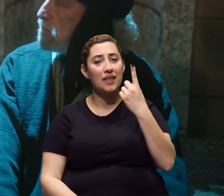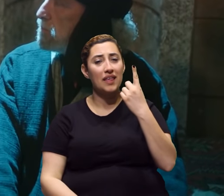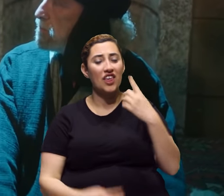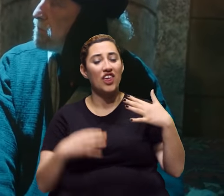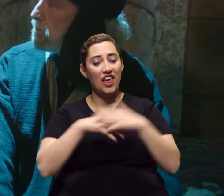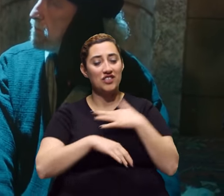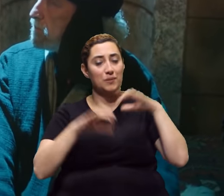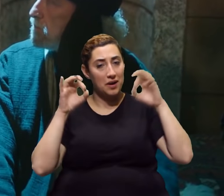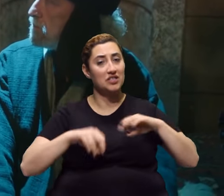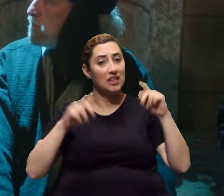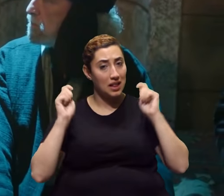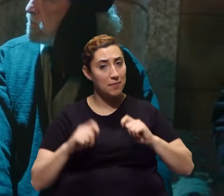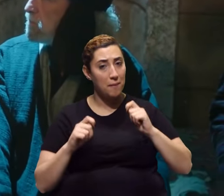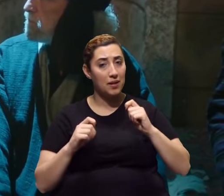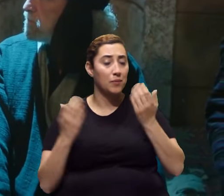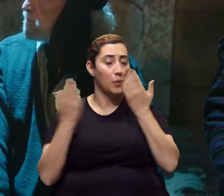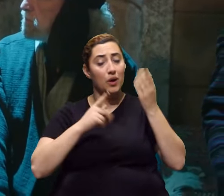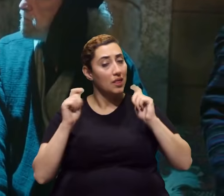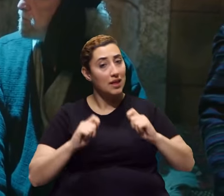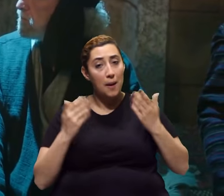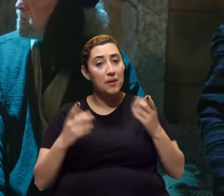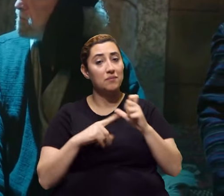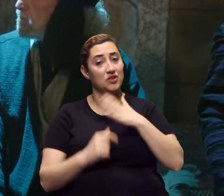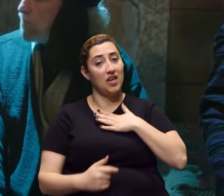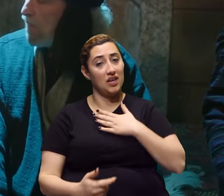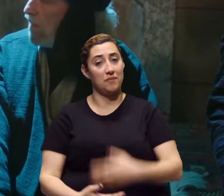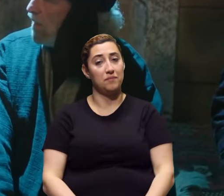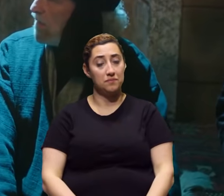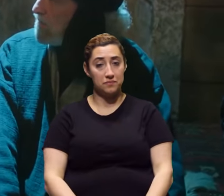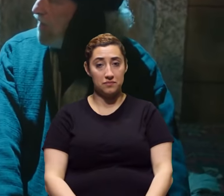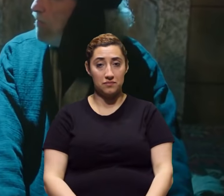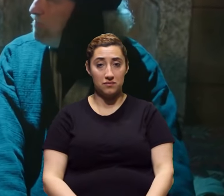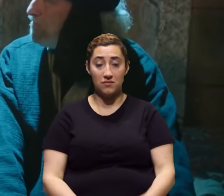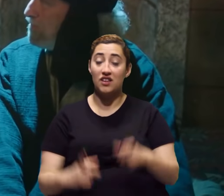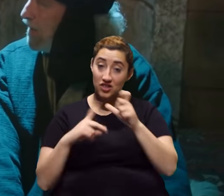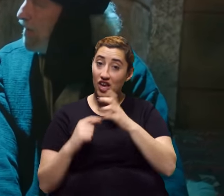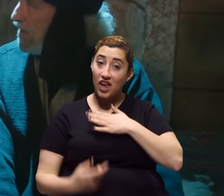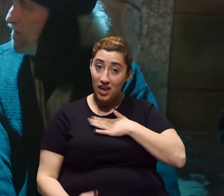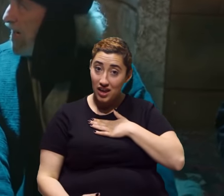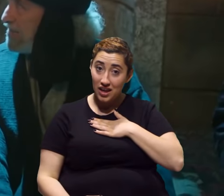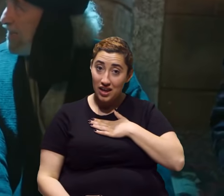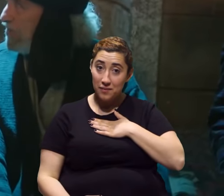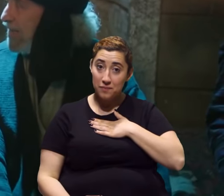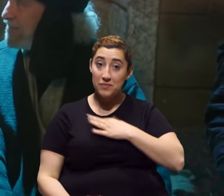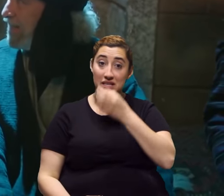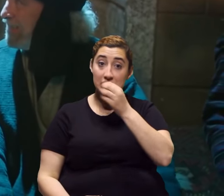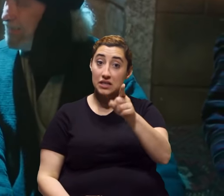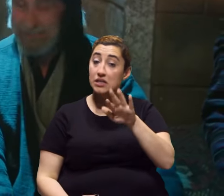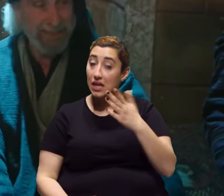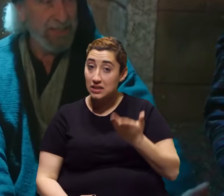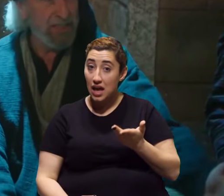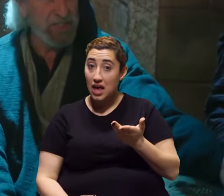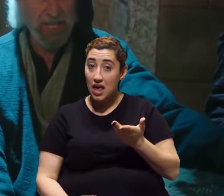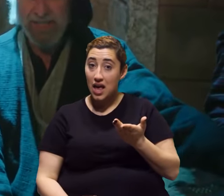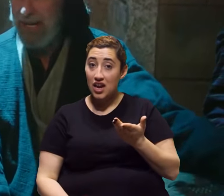edelim gecemizi, zikir yapalım şeyhim. Şeyhim, icazet